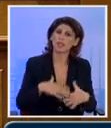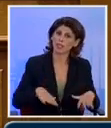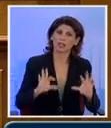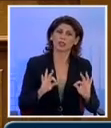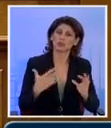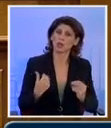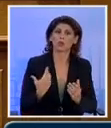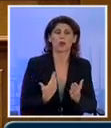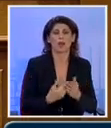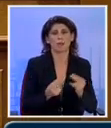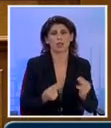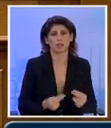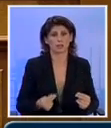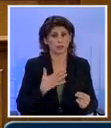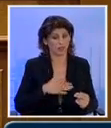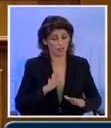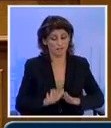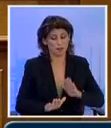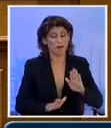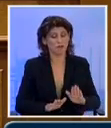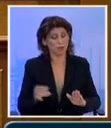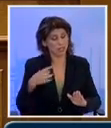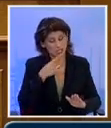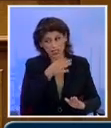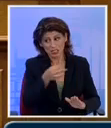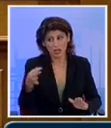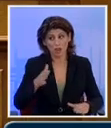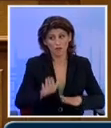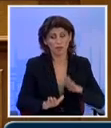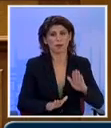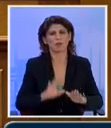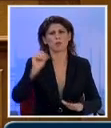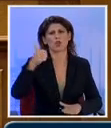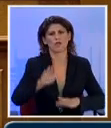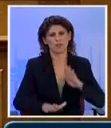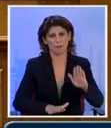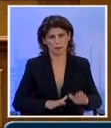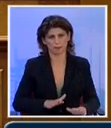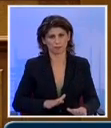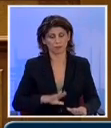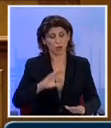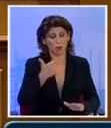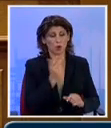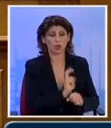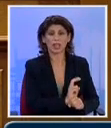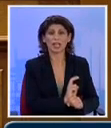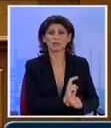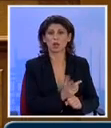αποδίδουν. Και επειδή τα θέλετε βήμα-βήμα, σας τα λέω βήμα-βήμα. Το πρώτο βήμα, πρωτογενές